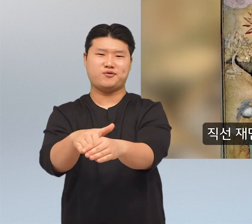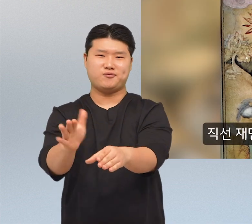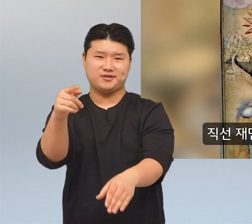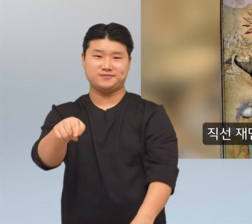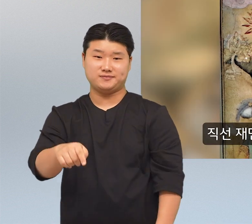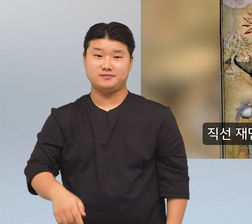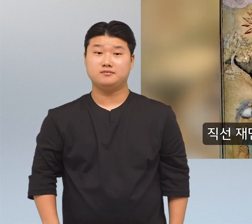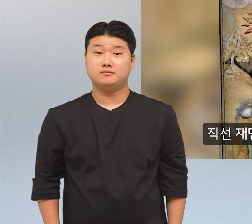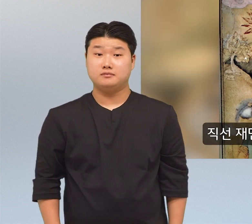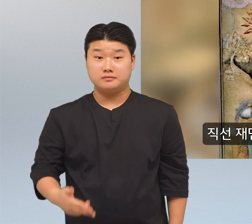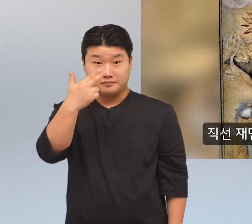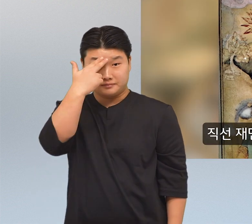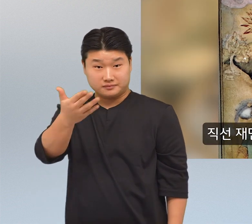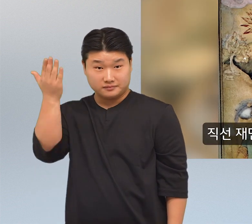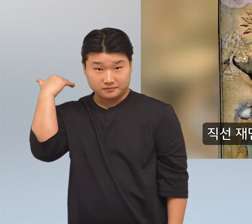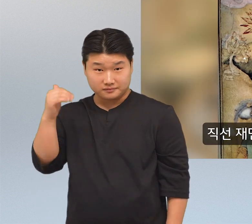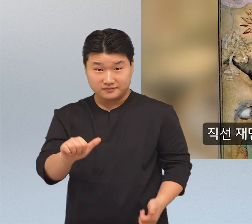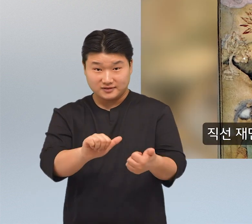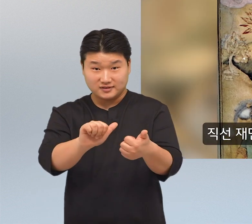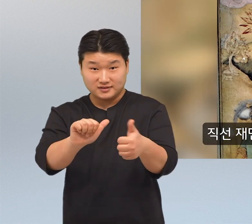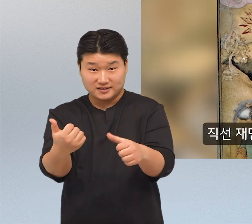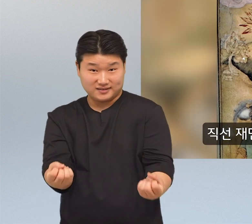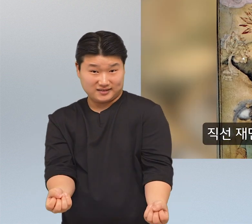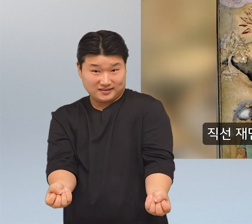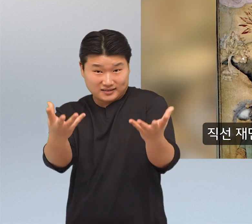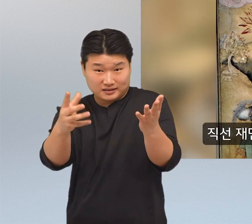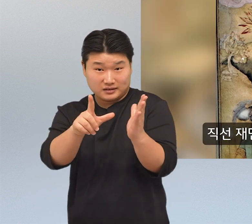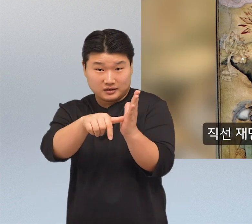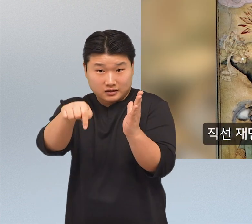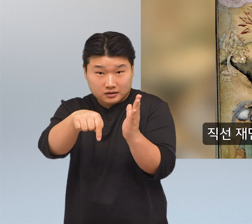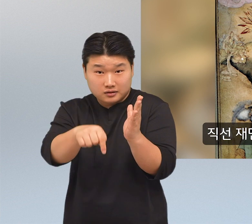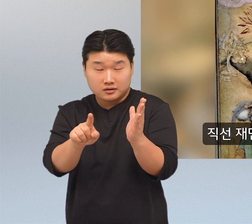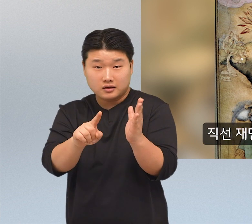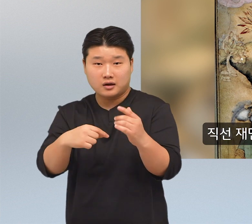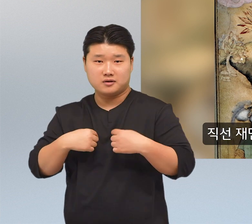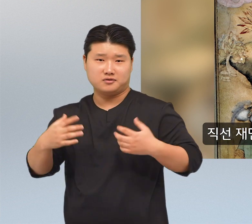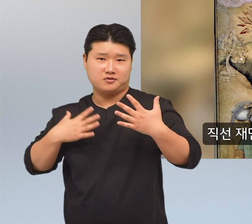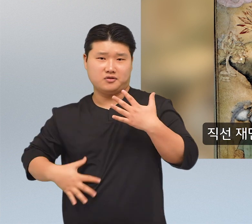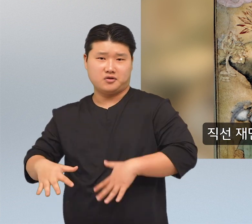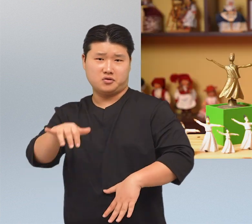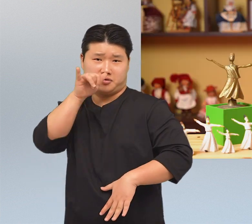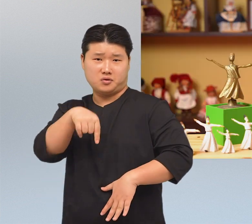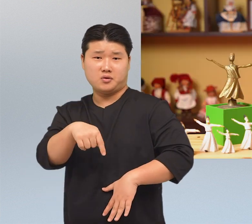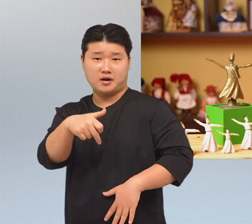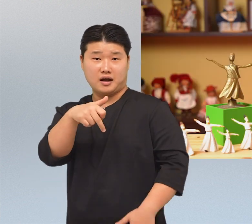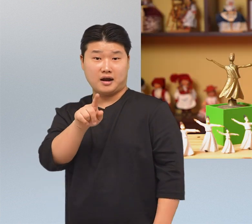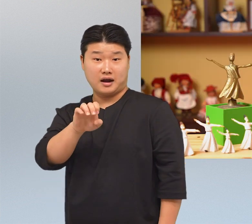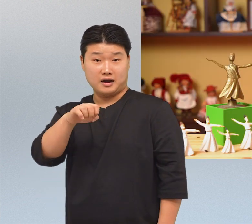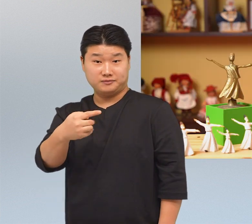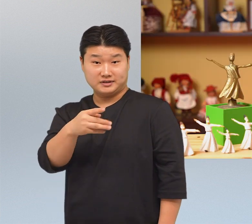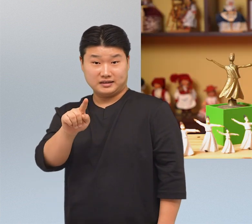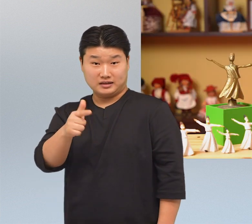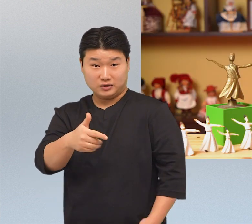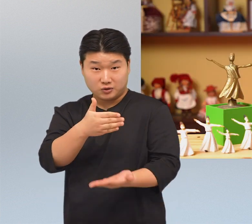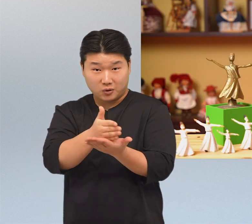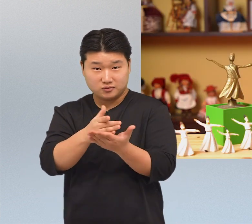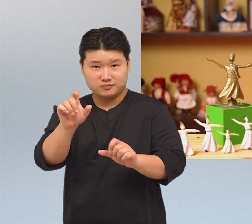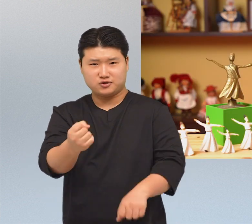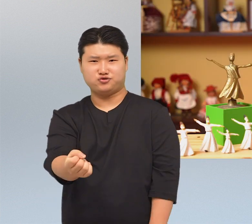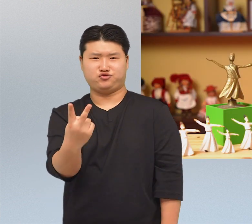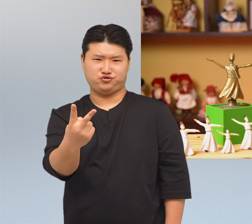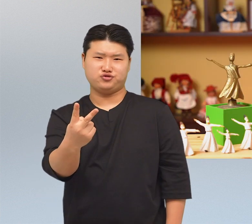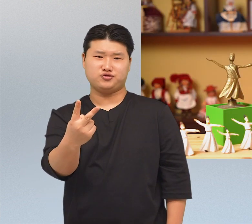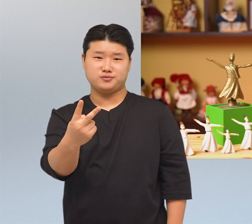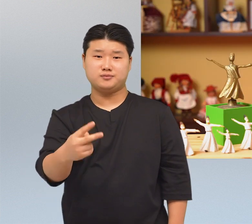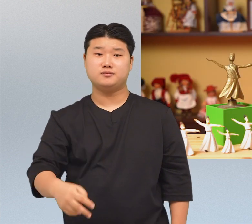직선 재단에 앞이 트인 길고 헐렁한 튜닉 형태입니다. 호천 카프탄,